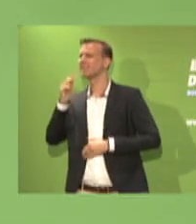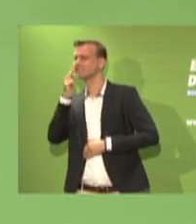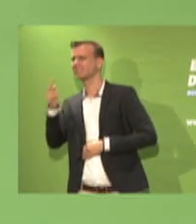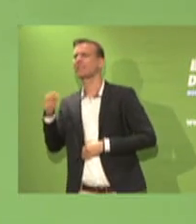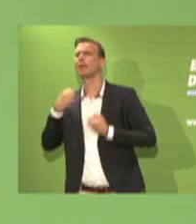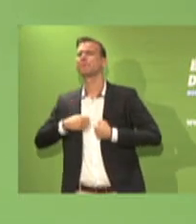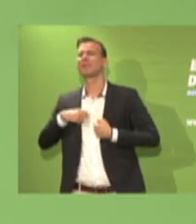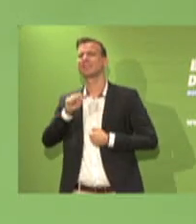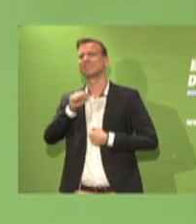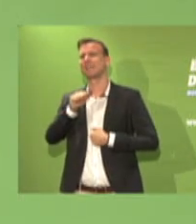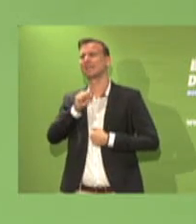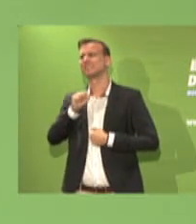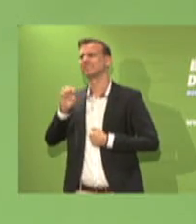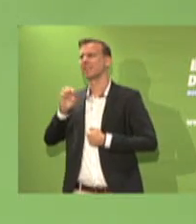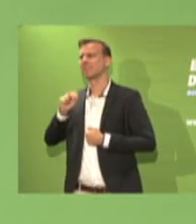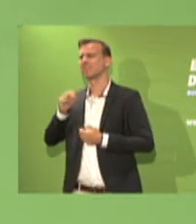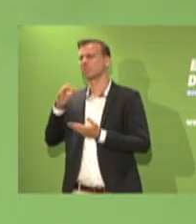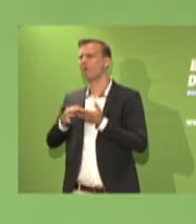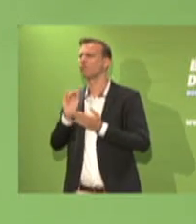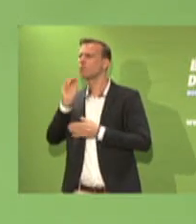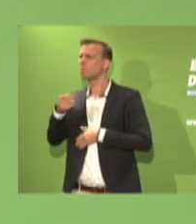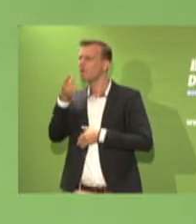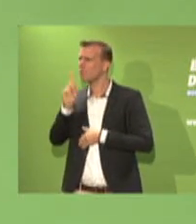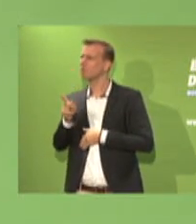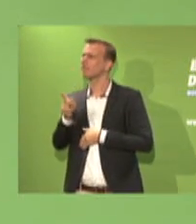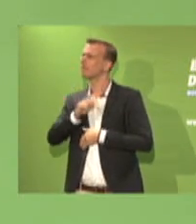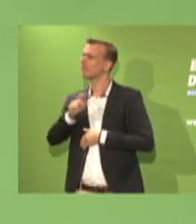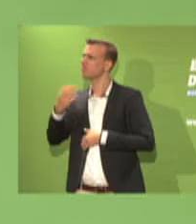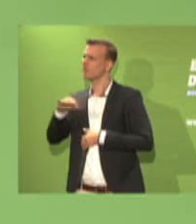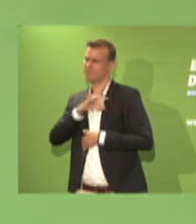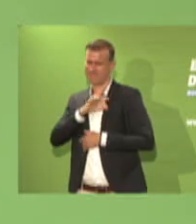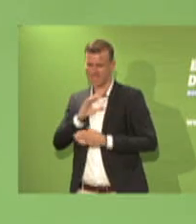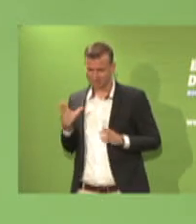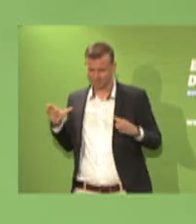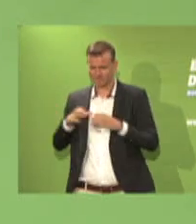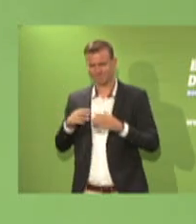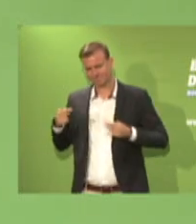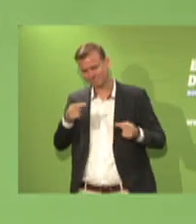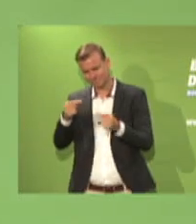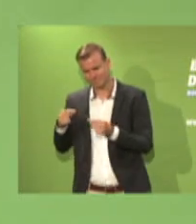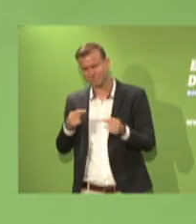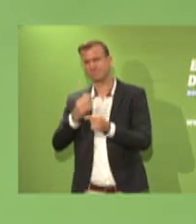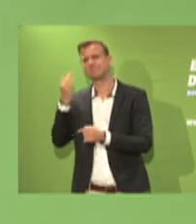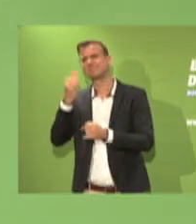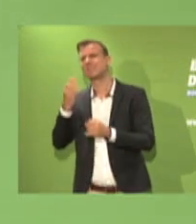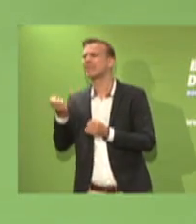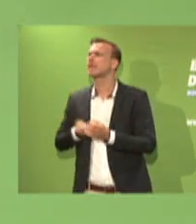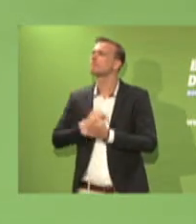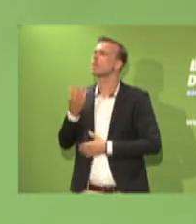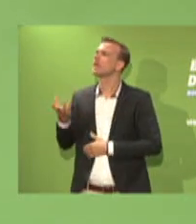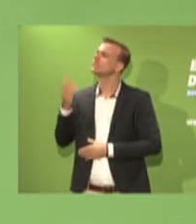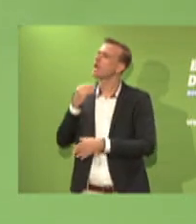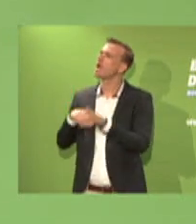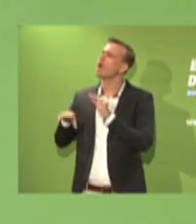Bad Sassendorf, wo über 100 Menschen aus der Partei diskutiert haben, gedacht haben, sich Impulse auch geholt haben.